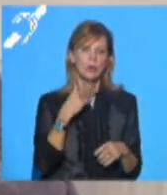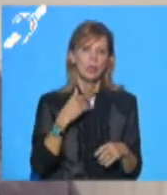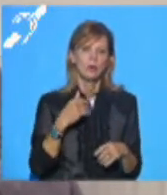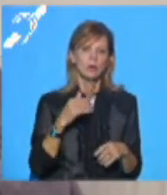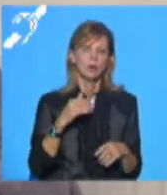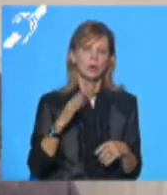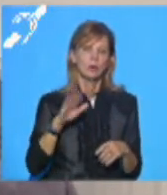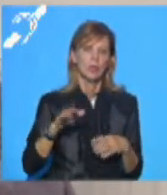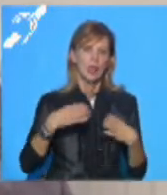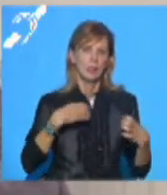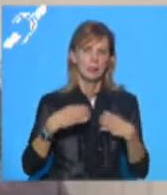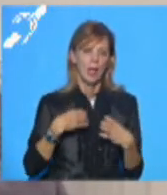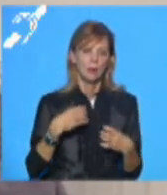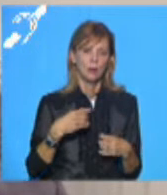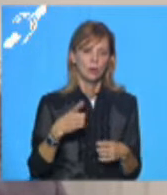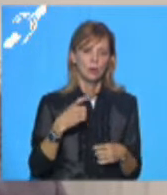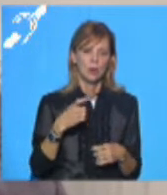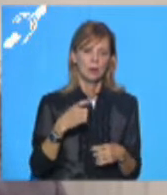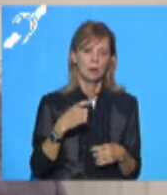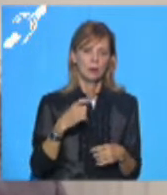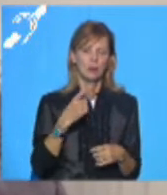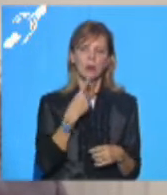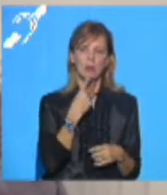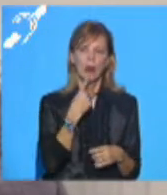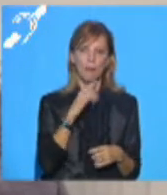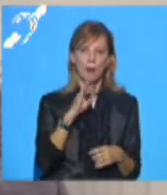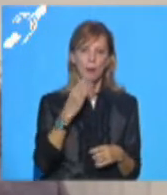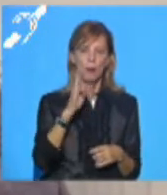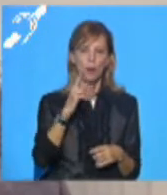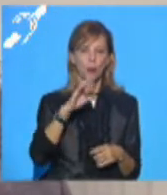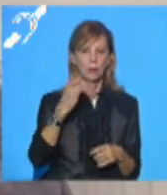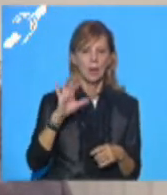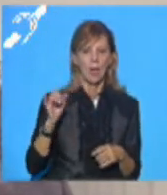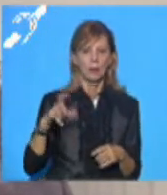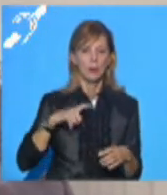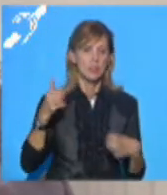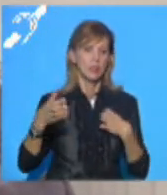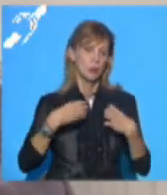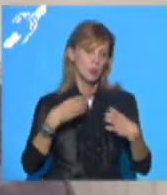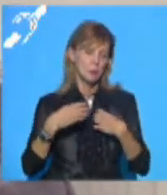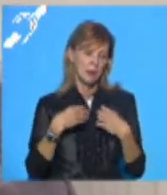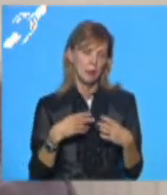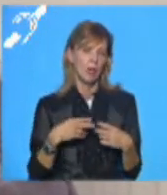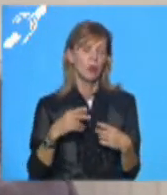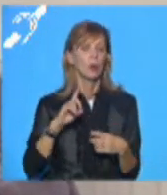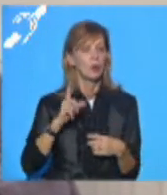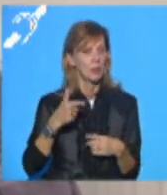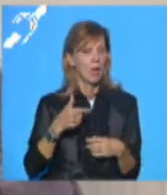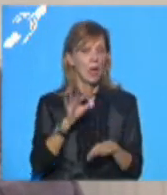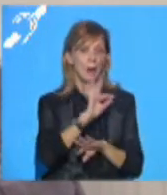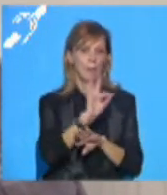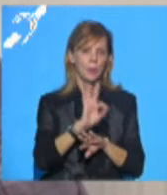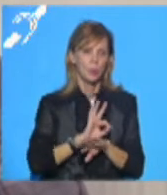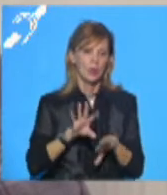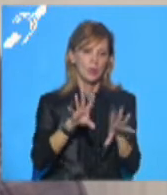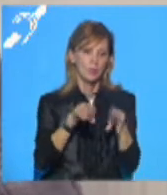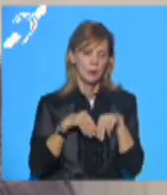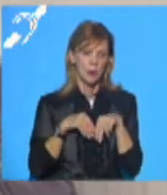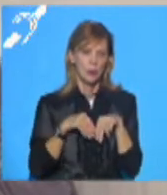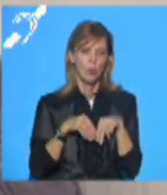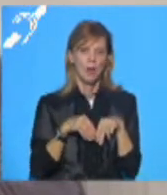Craiova, care se cheamă Prostia omenească. Despre ea ce ne puteți spune? Pot să spun că este unul dintre proiectele preluate. Mi s-a părut